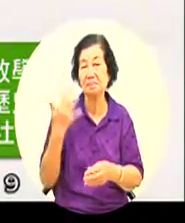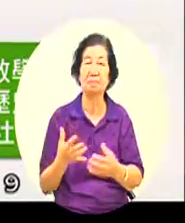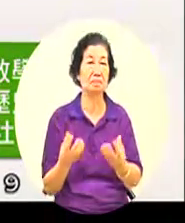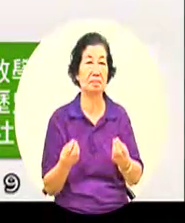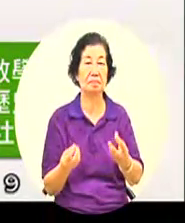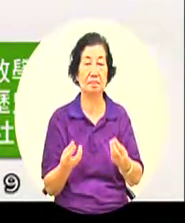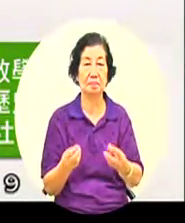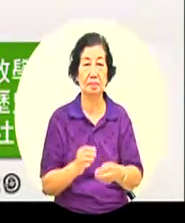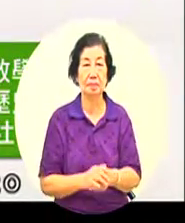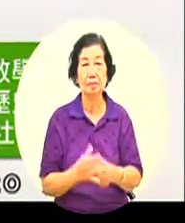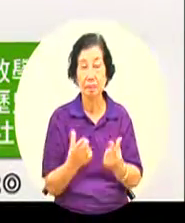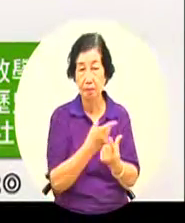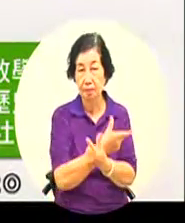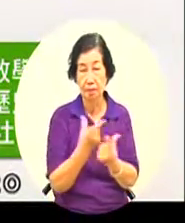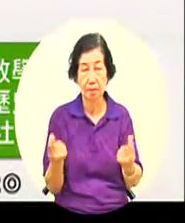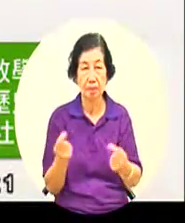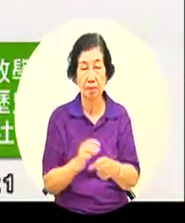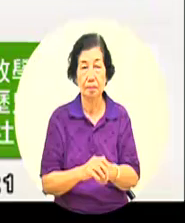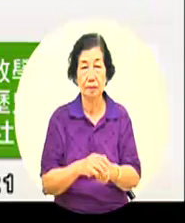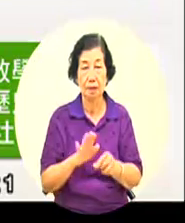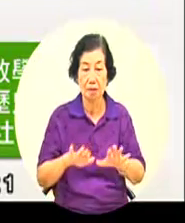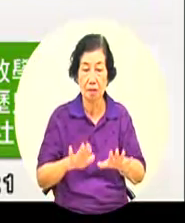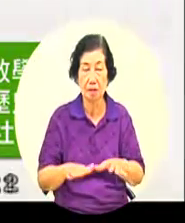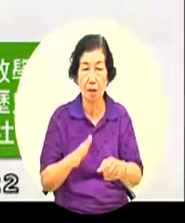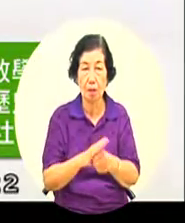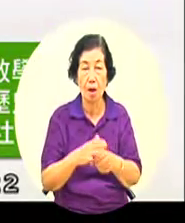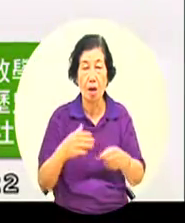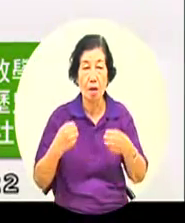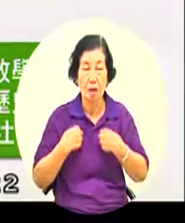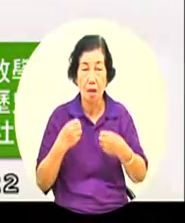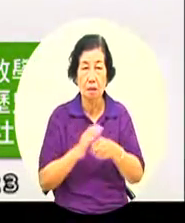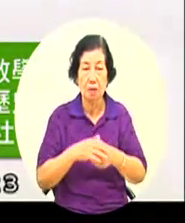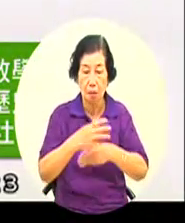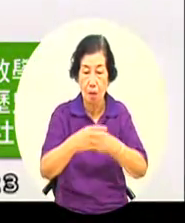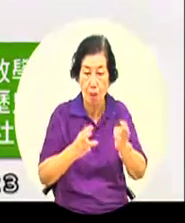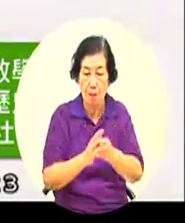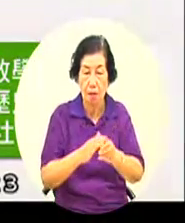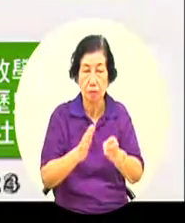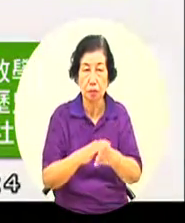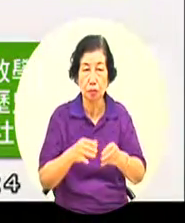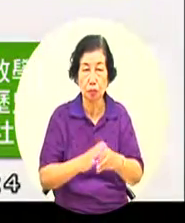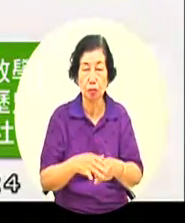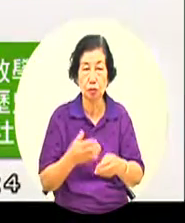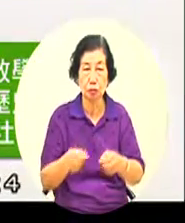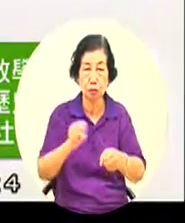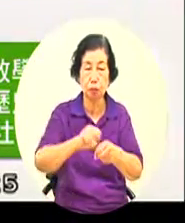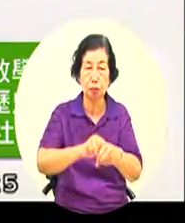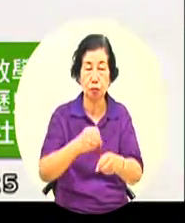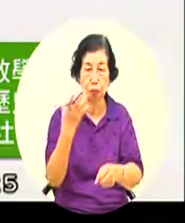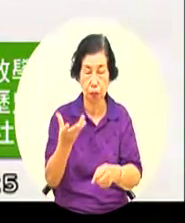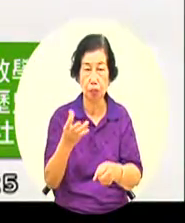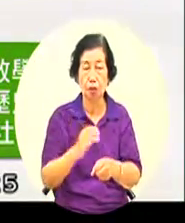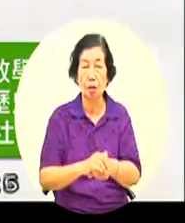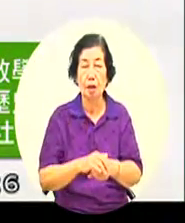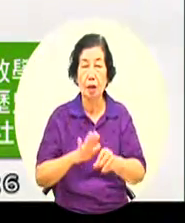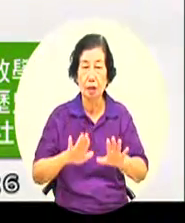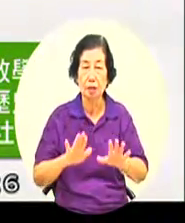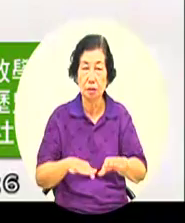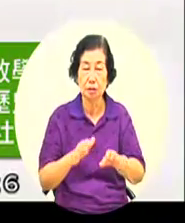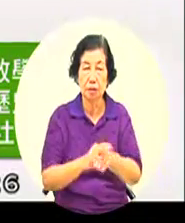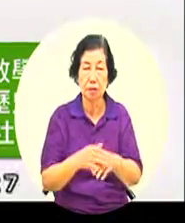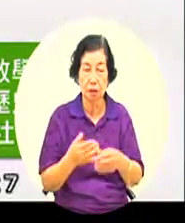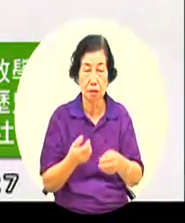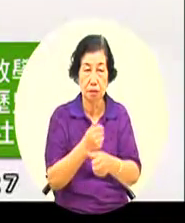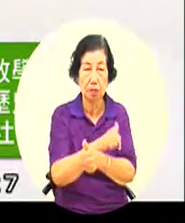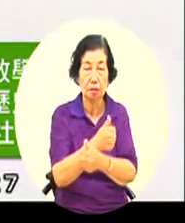完全都没有，补习班越开越多。虽然大学录取率已经90%几了，大家都可以去念了，但是呢，大家